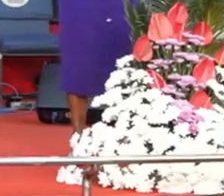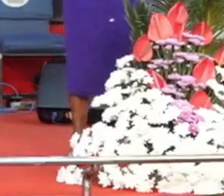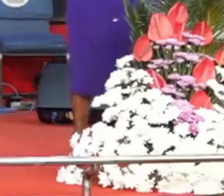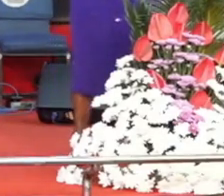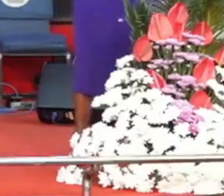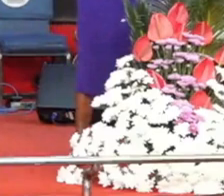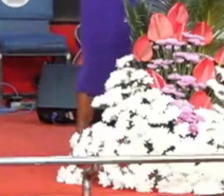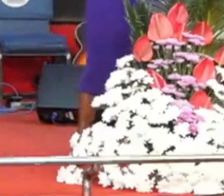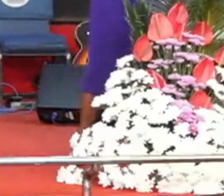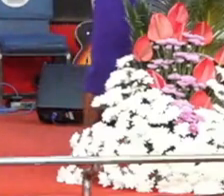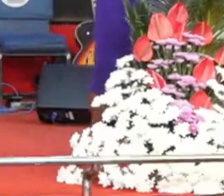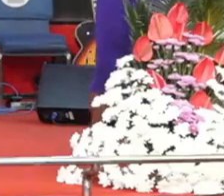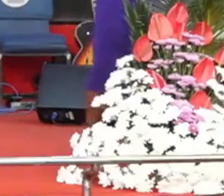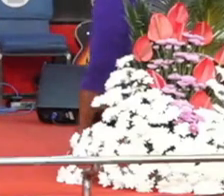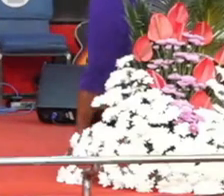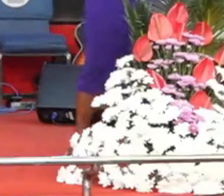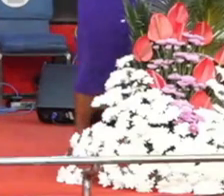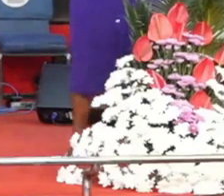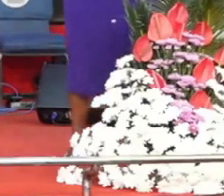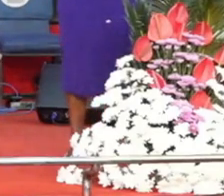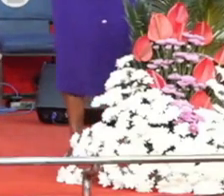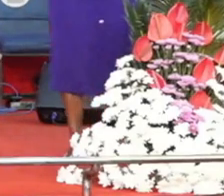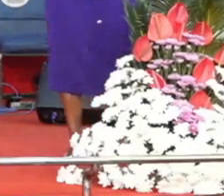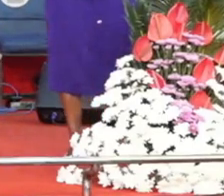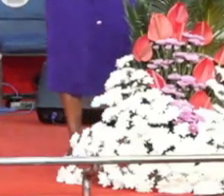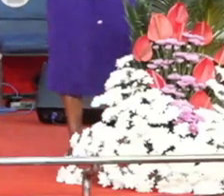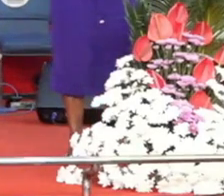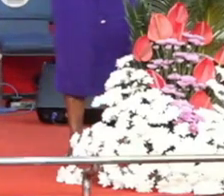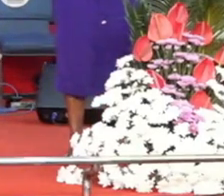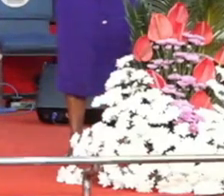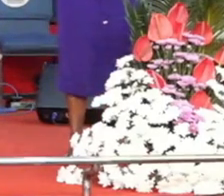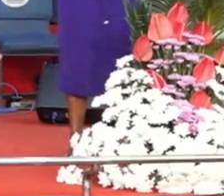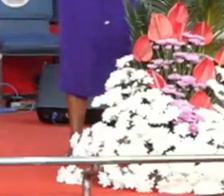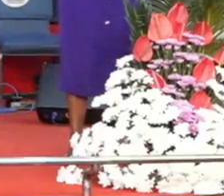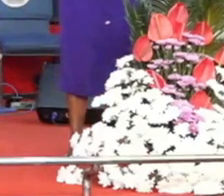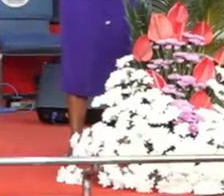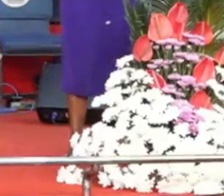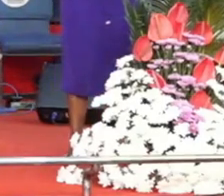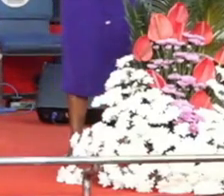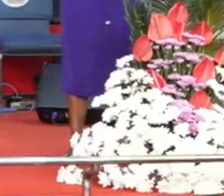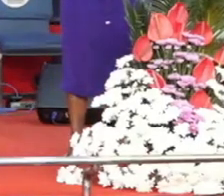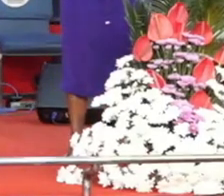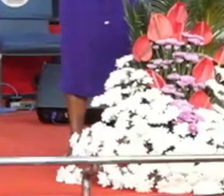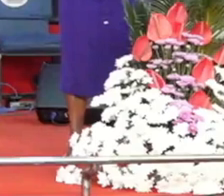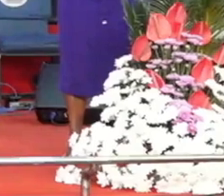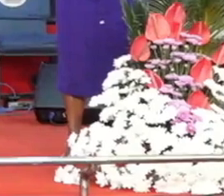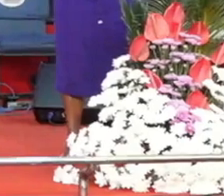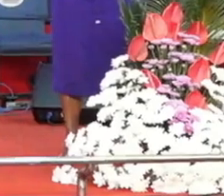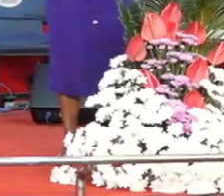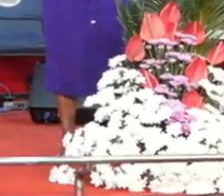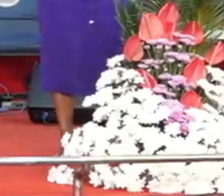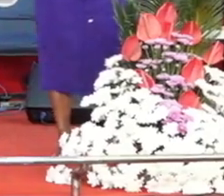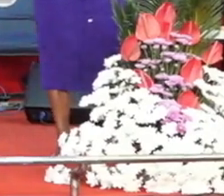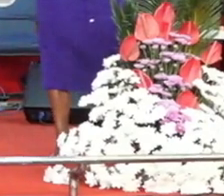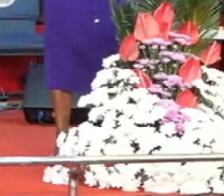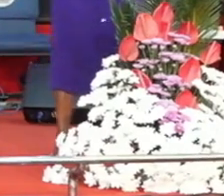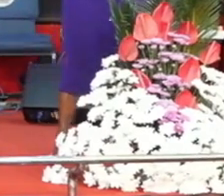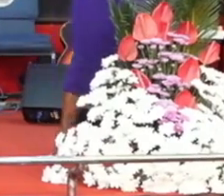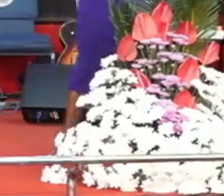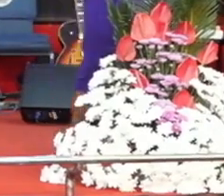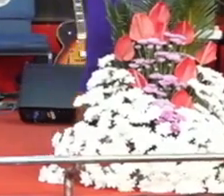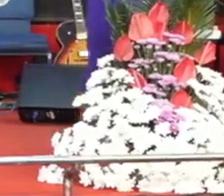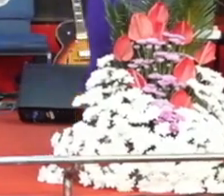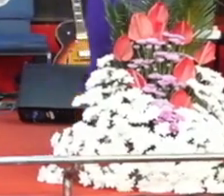wakaweza kuwa na mapatano na yule aliye juu kabisa. Remember I said our topic is lingering in the courtyard.